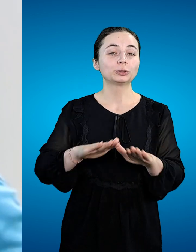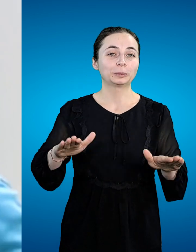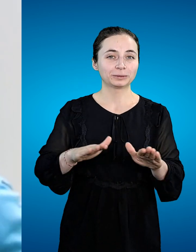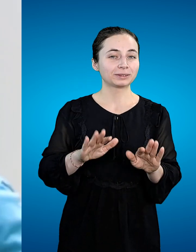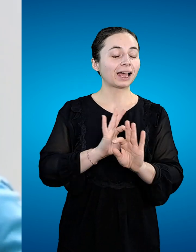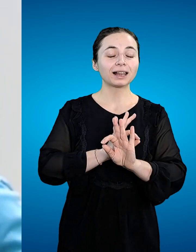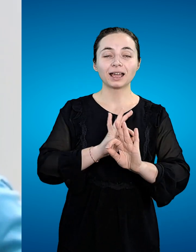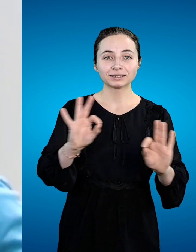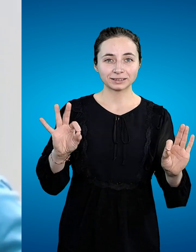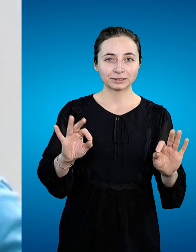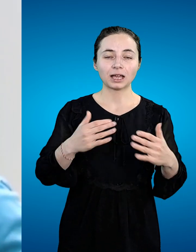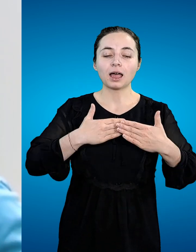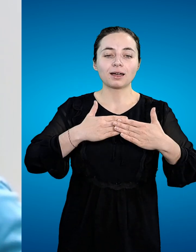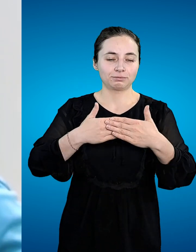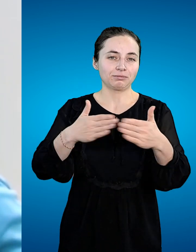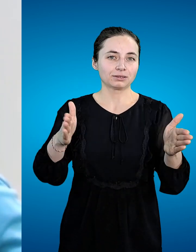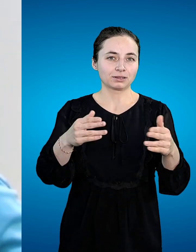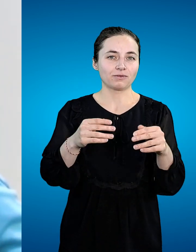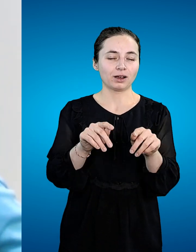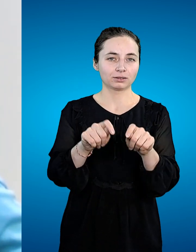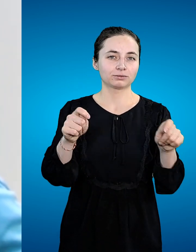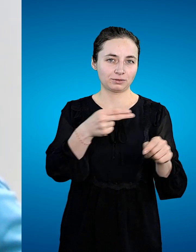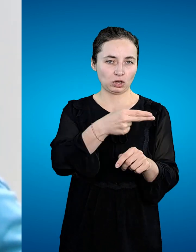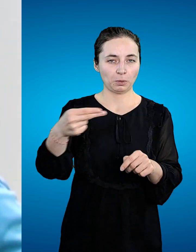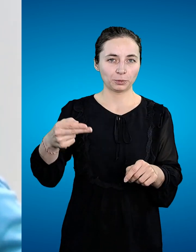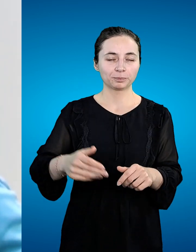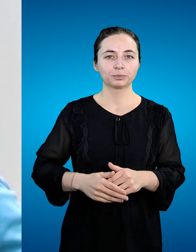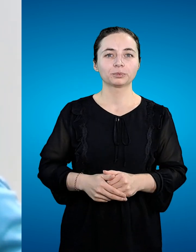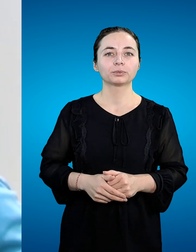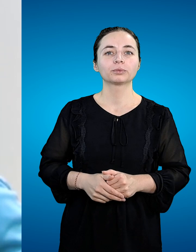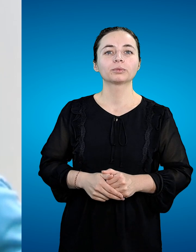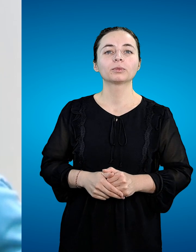Послушайте эту песню. Классная, она раскрывает тему.